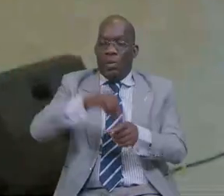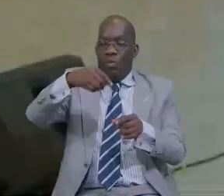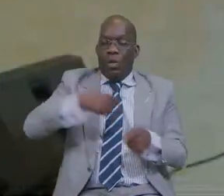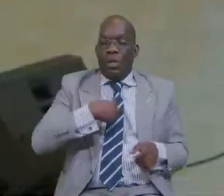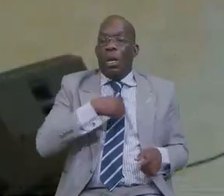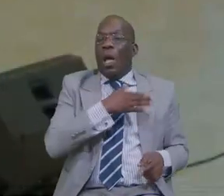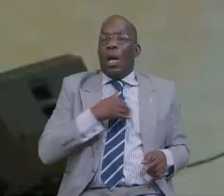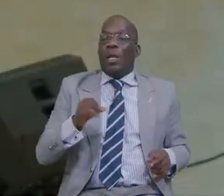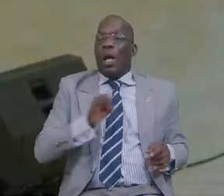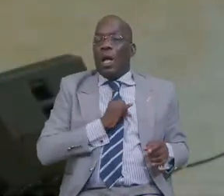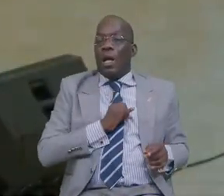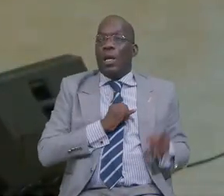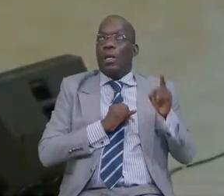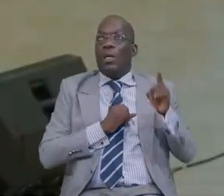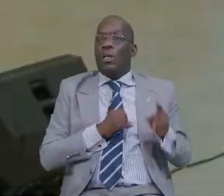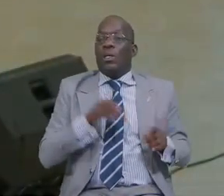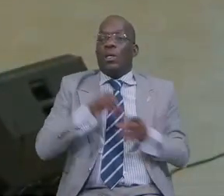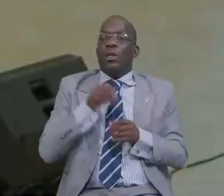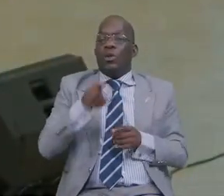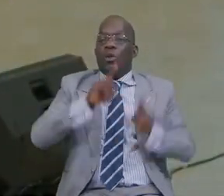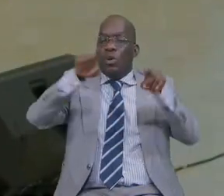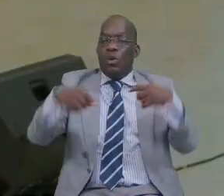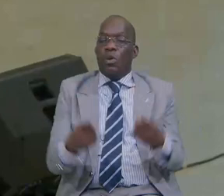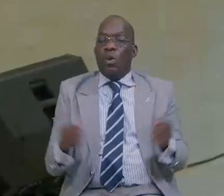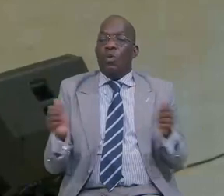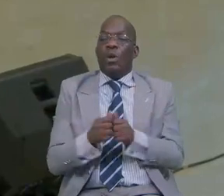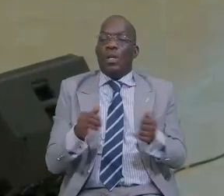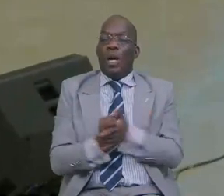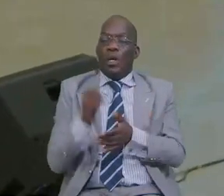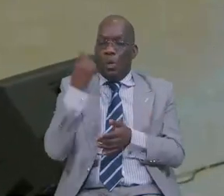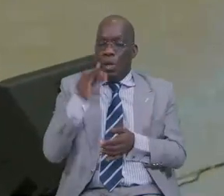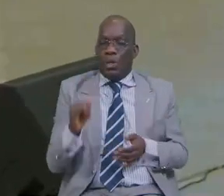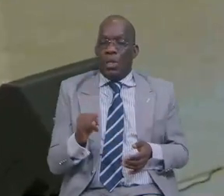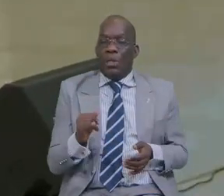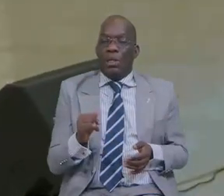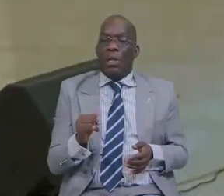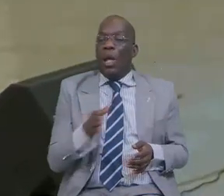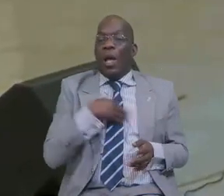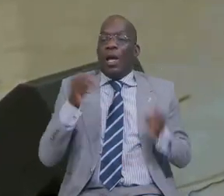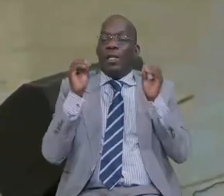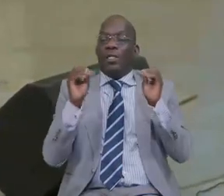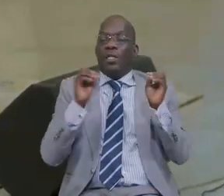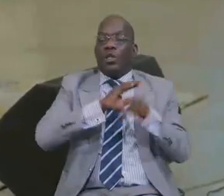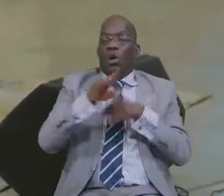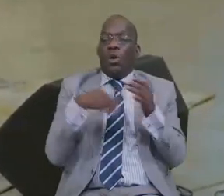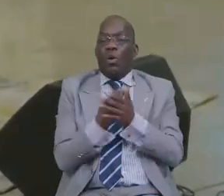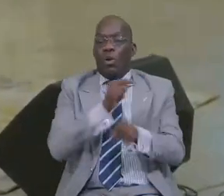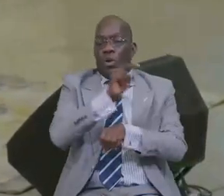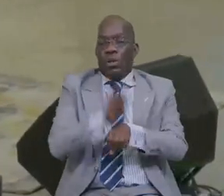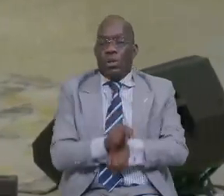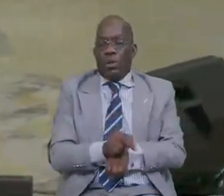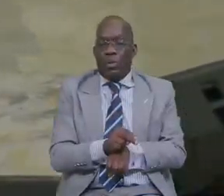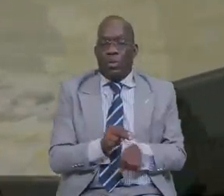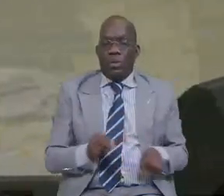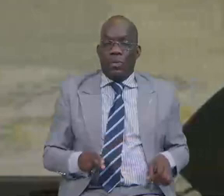pouvoir m'appartient. Allez donc avec cette compréhension et enseignez toutes les